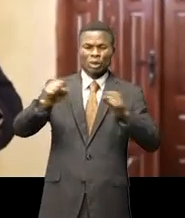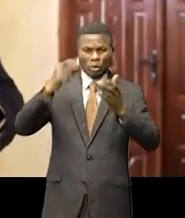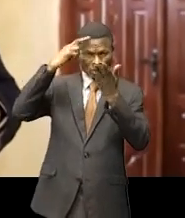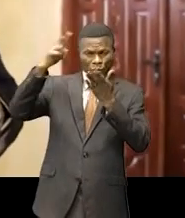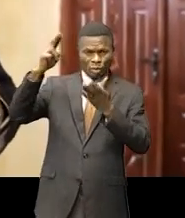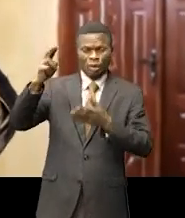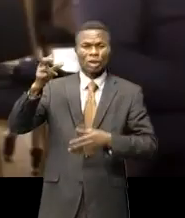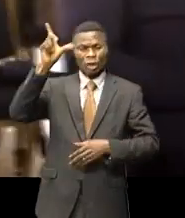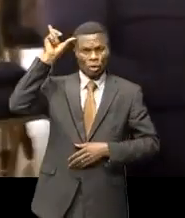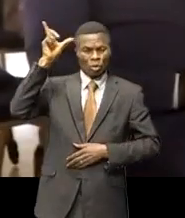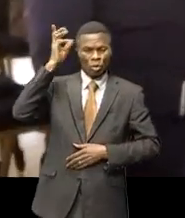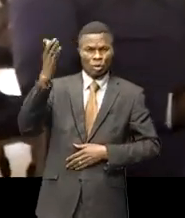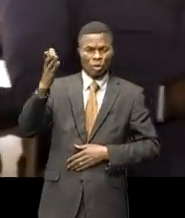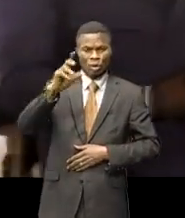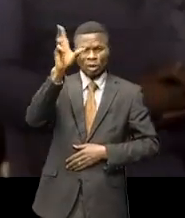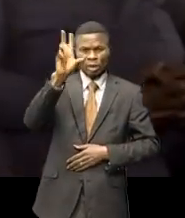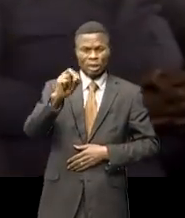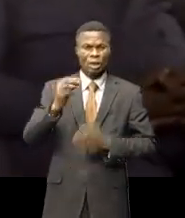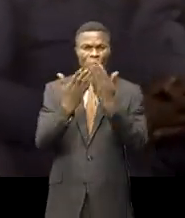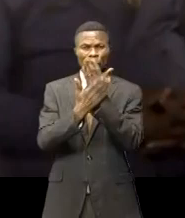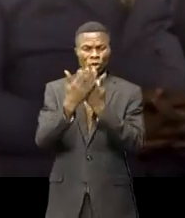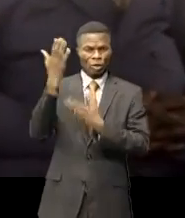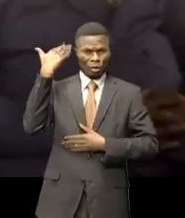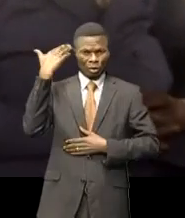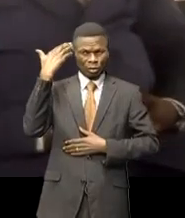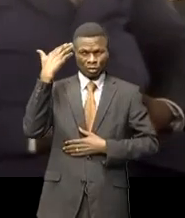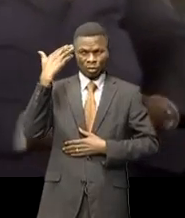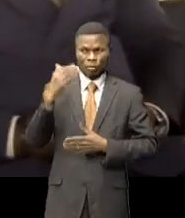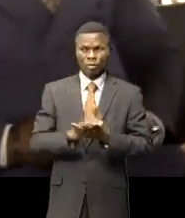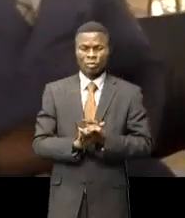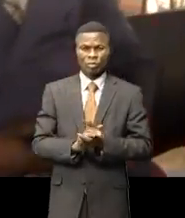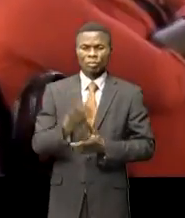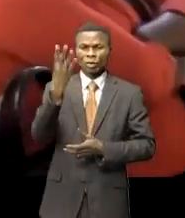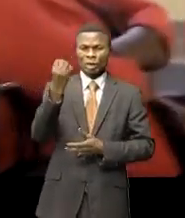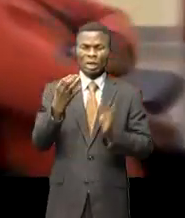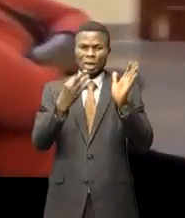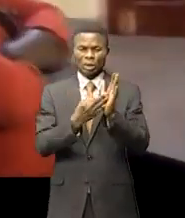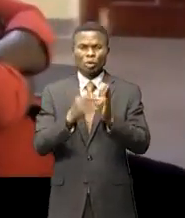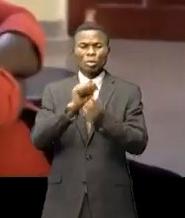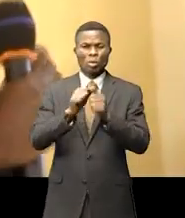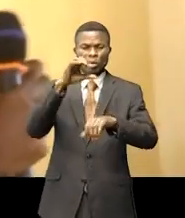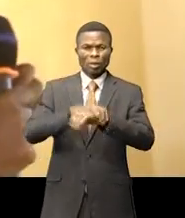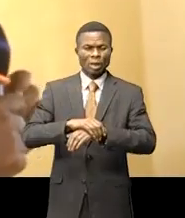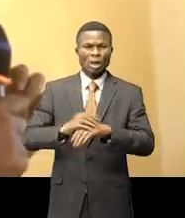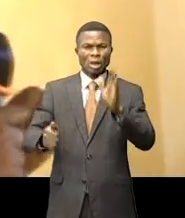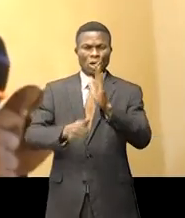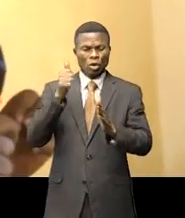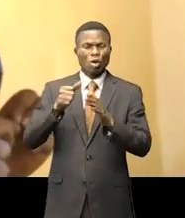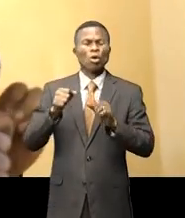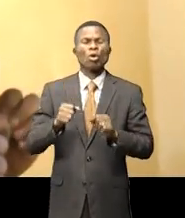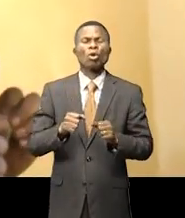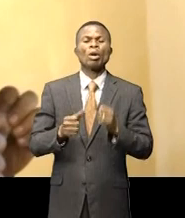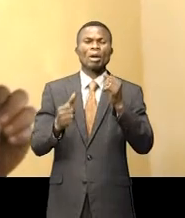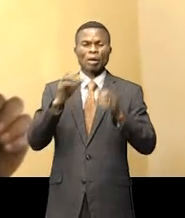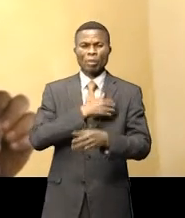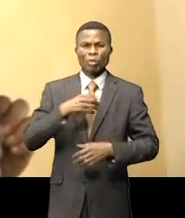l'université de Lubumbashi le 30 juillet dernier. Sur les 88 cas, il n'y a que 11,5% seulement qui